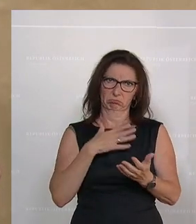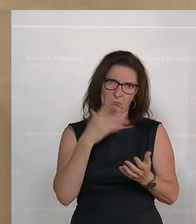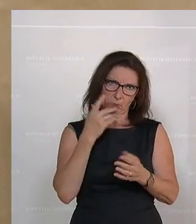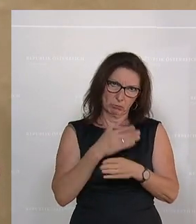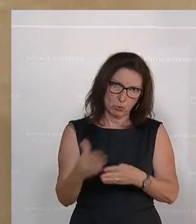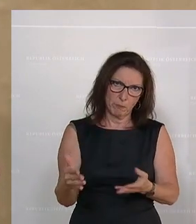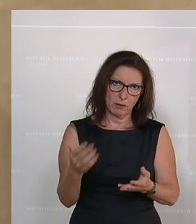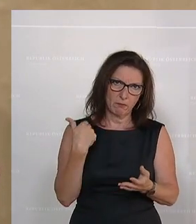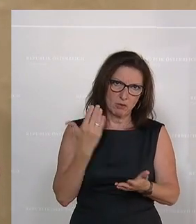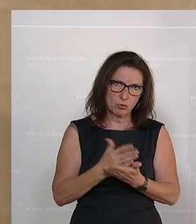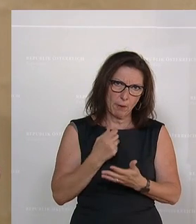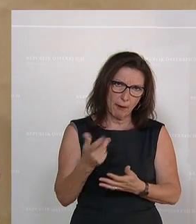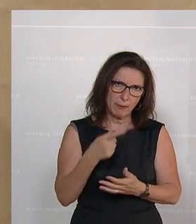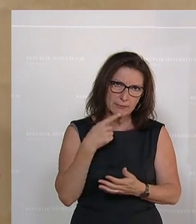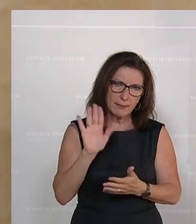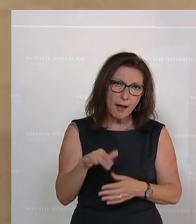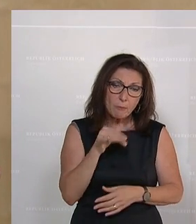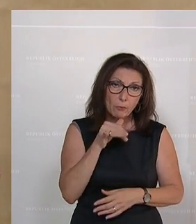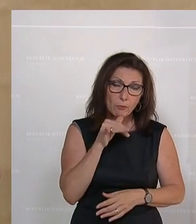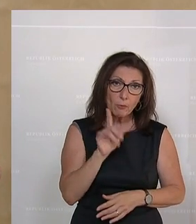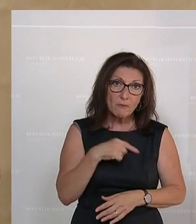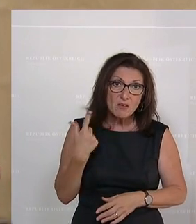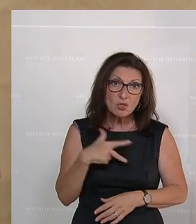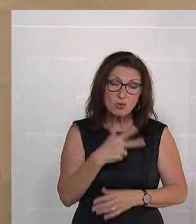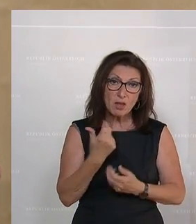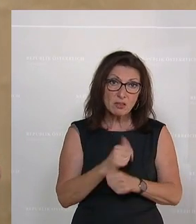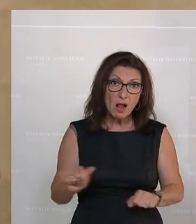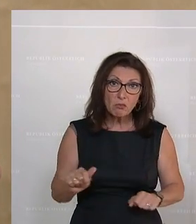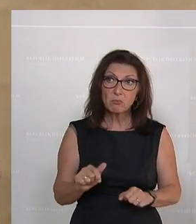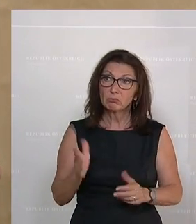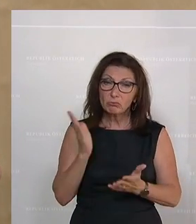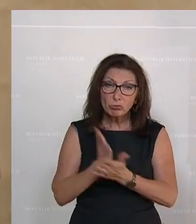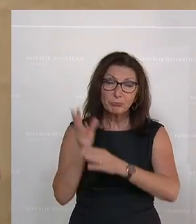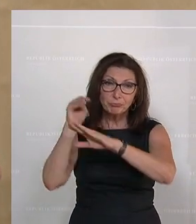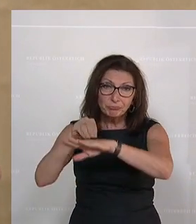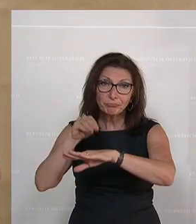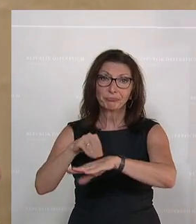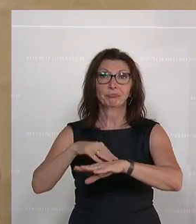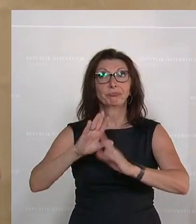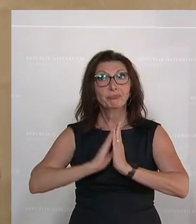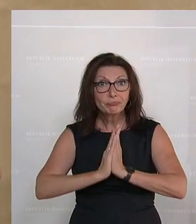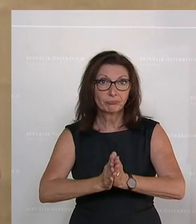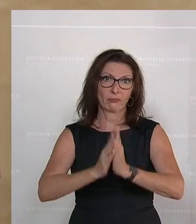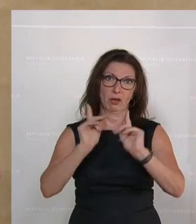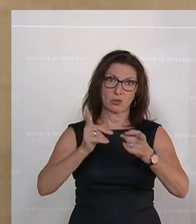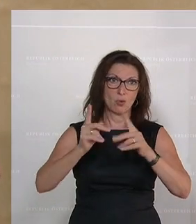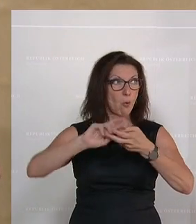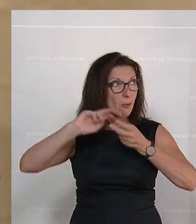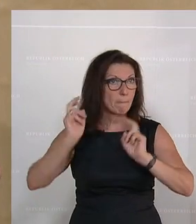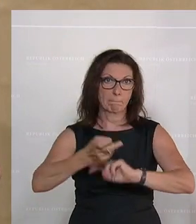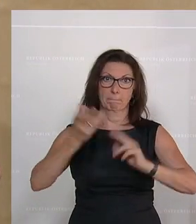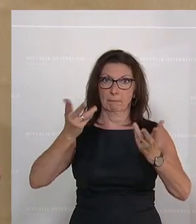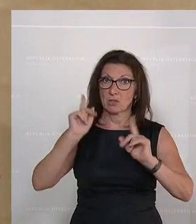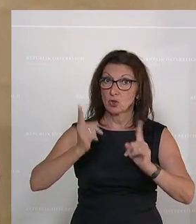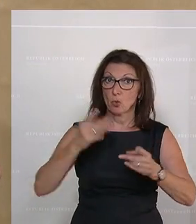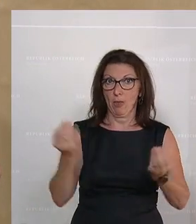worden und seit oktober tragen wir als sozialdemokraten dass endlich was unternommen wird dass endlich was geschieht und wir